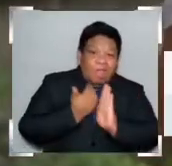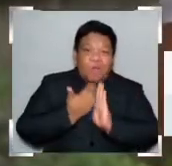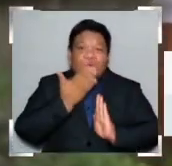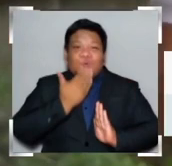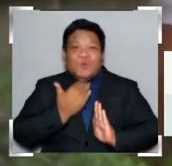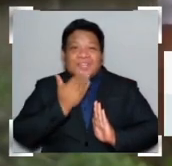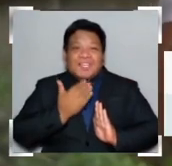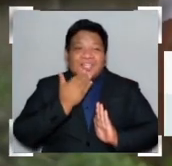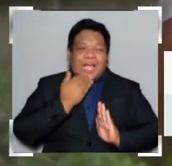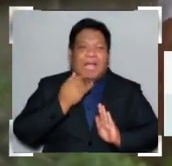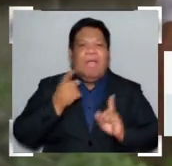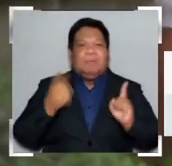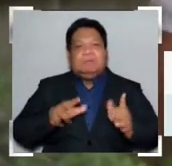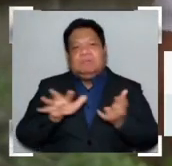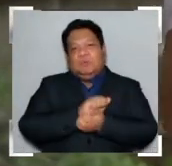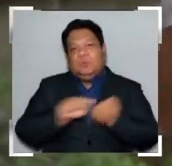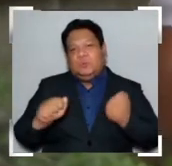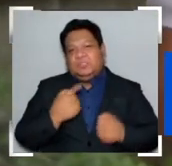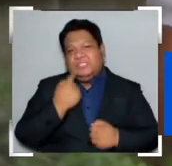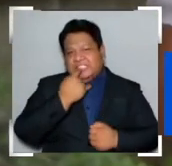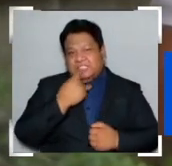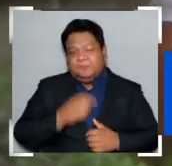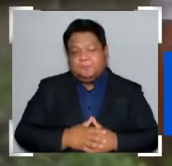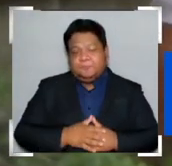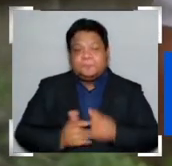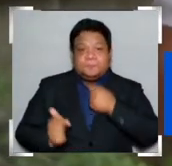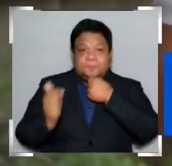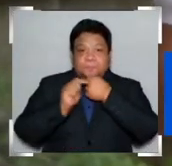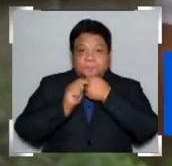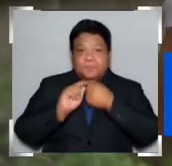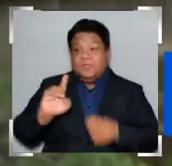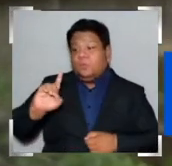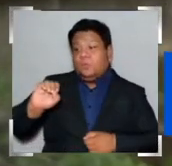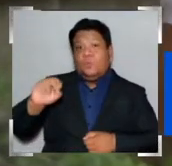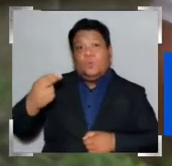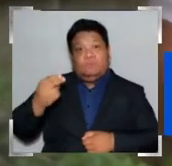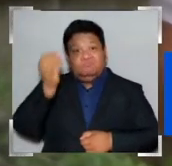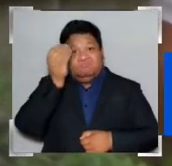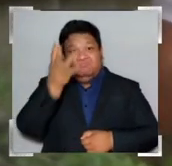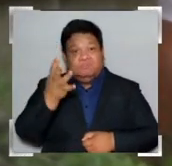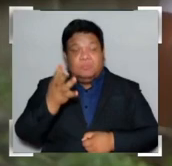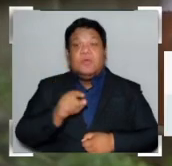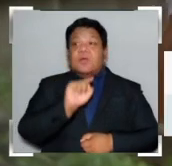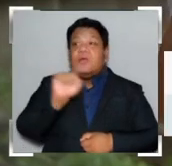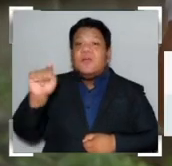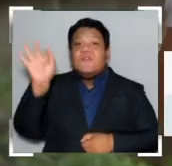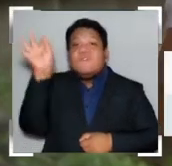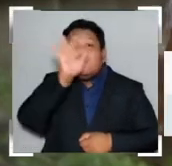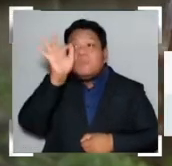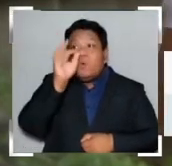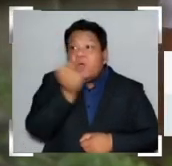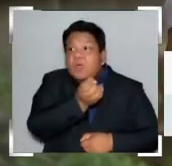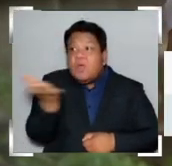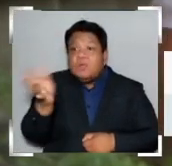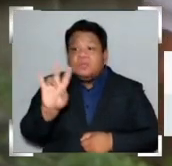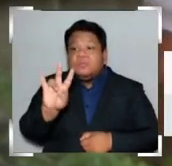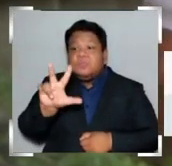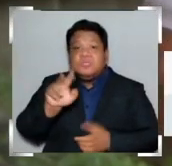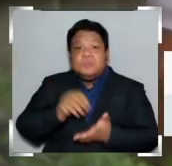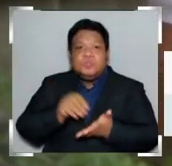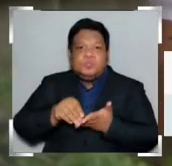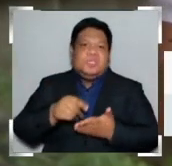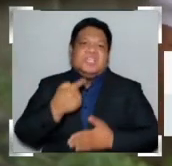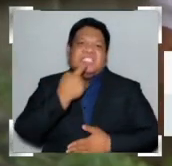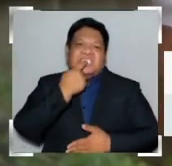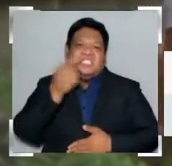sa Department of Health, 73 million na mga Pilipino ang may dental cavities o sira-sira ang ngipin. Habang halos kalahati naman ng